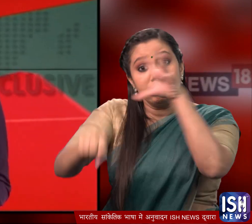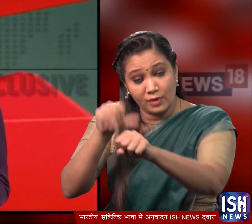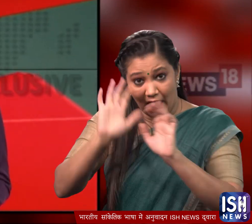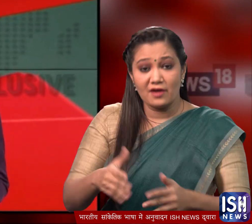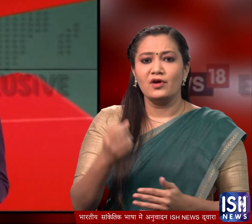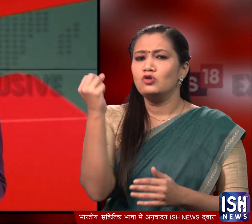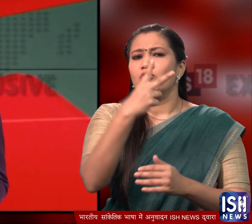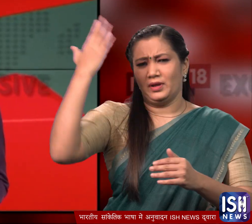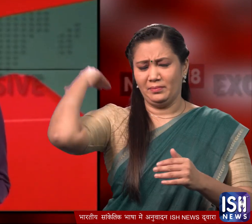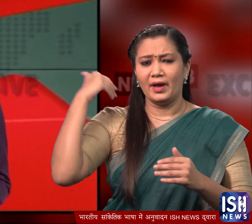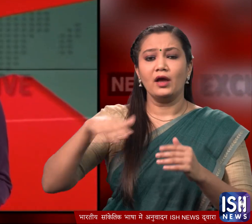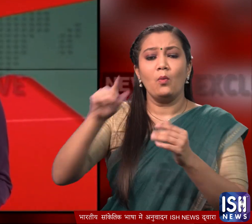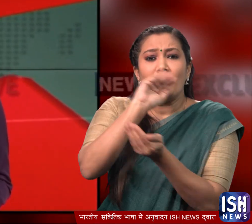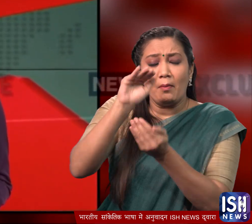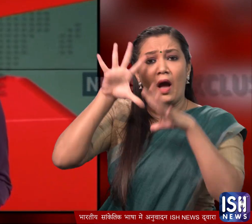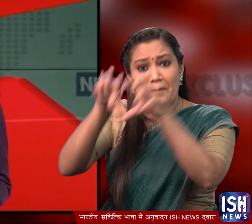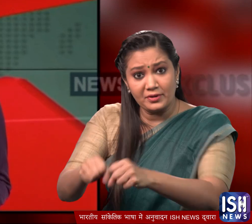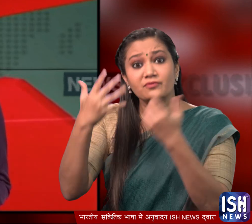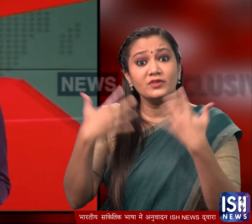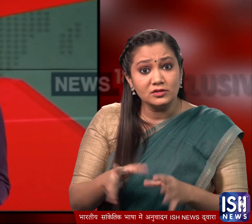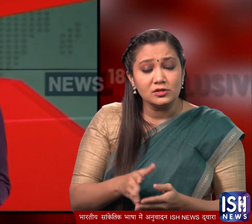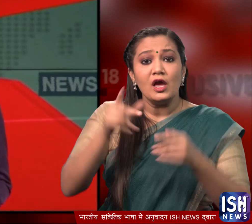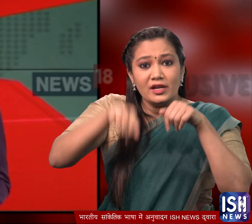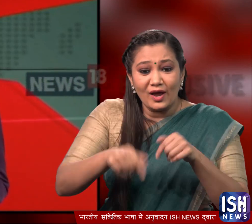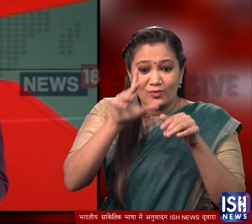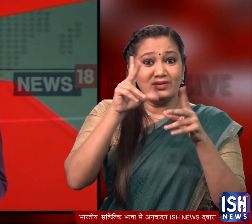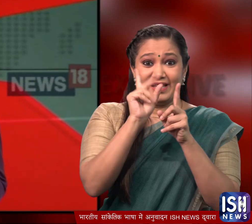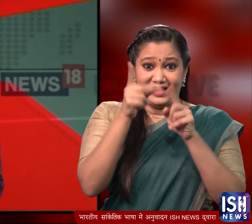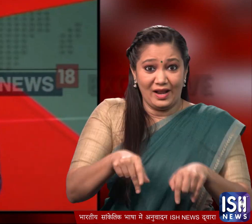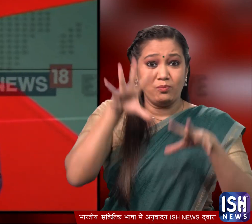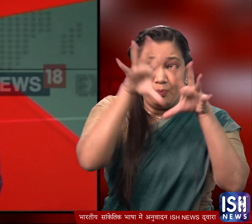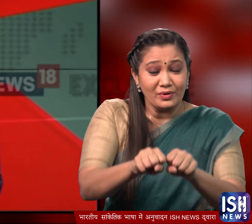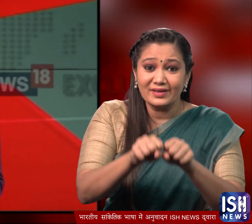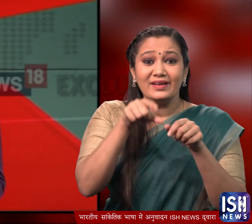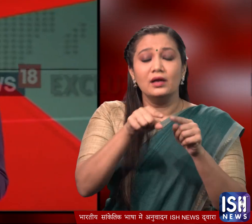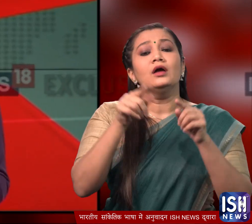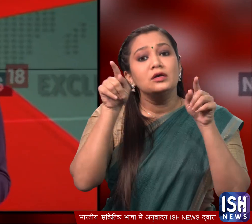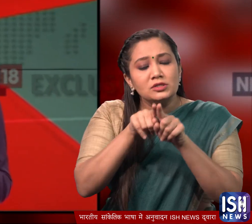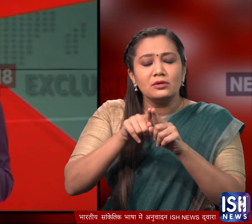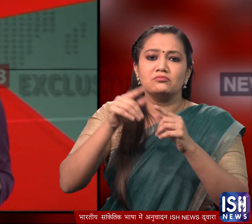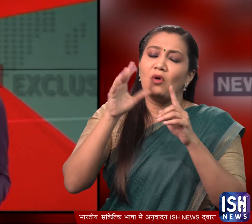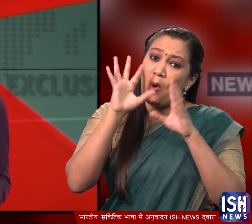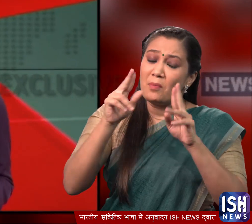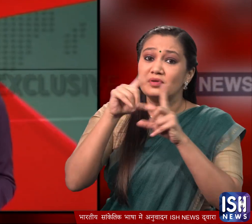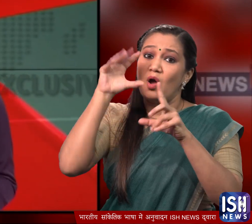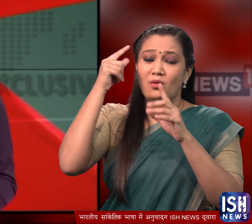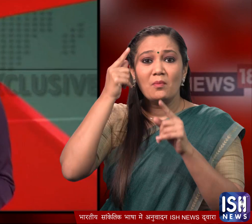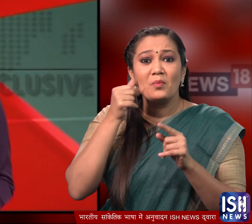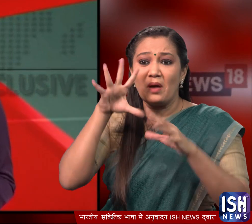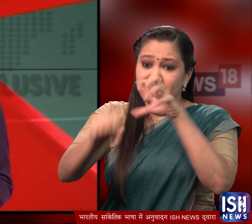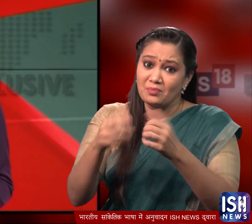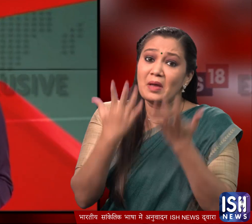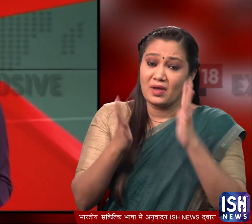हैं। सीहोर में 2 महीने पहले तेंदुए ने एक बच्ची को मार दिया था और इस बार भी जो तेंदुआ गांव में घुसा उसके आदमखोर होने का शक